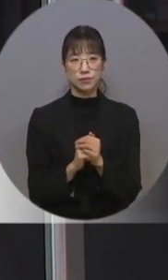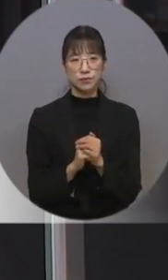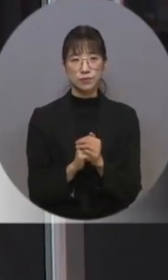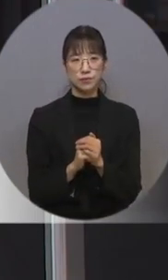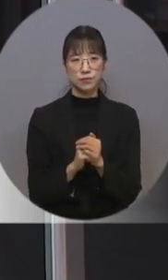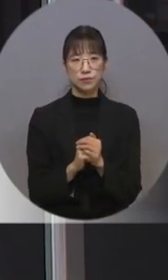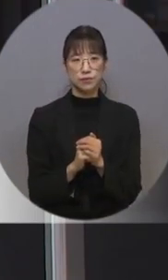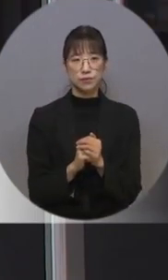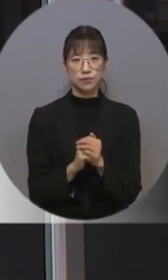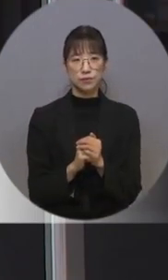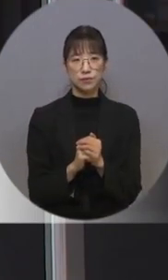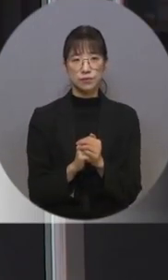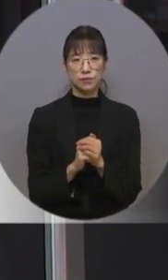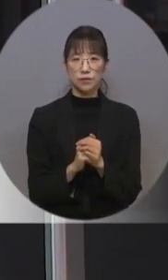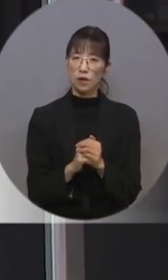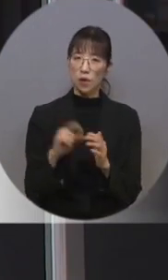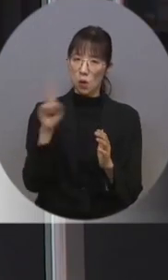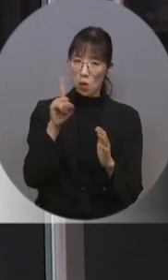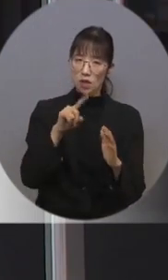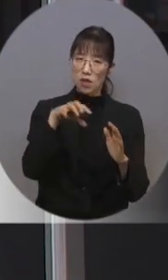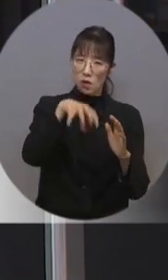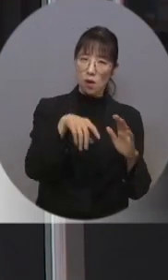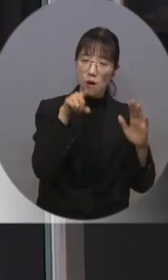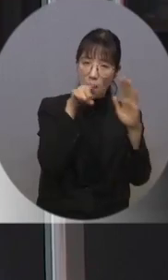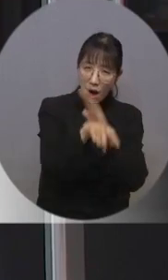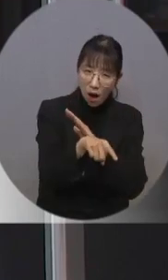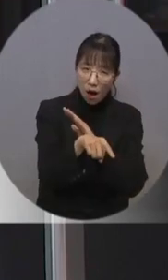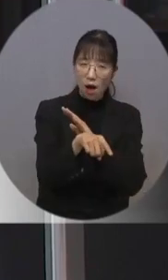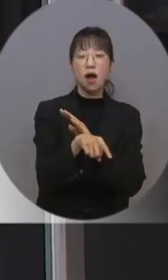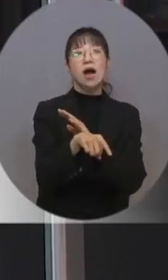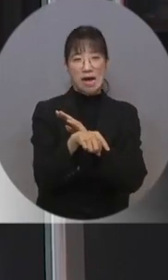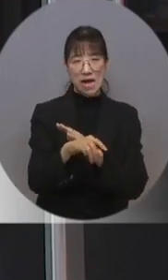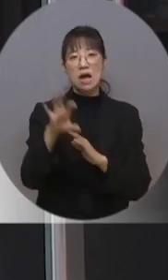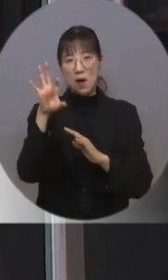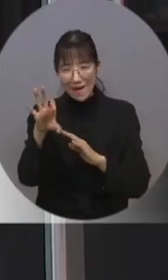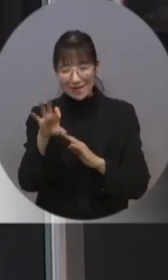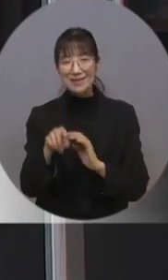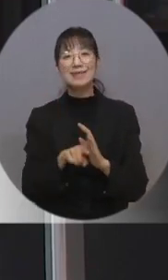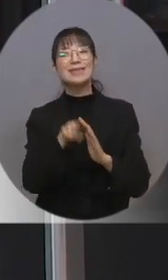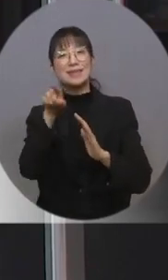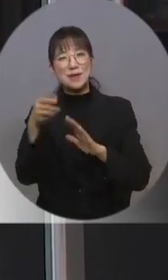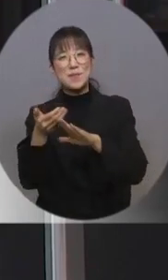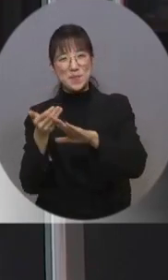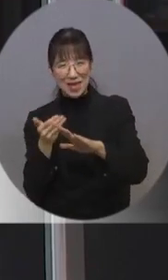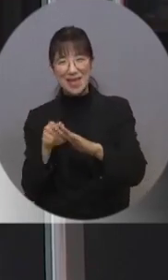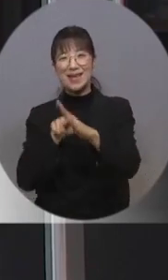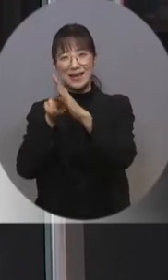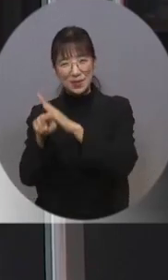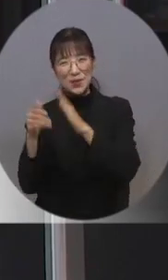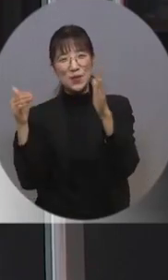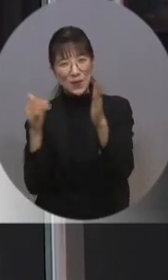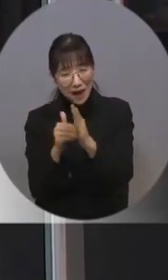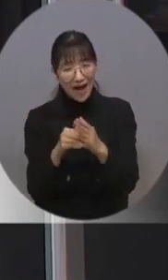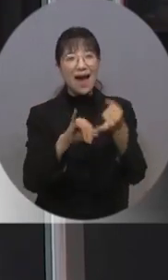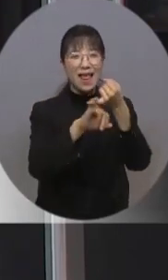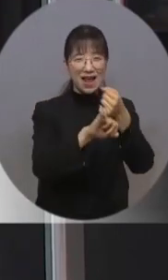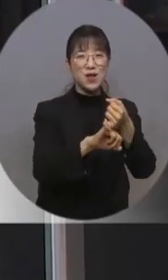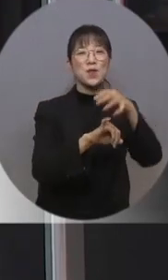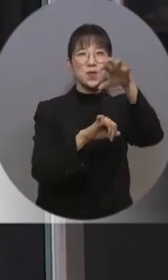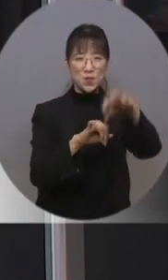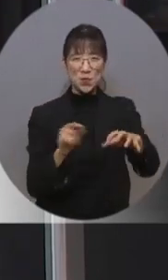좀 알면 어디에 가서 어디에 화장실에 미리 들렸다